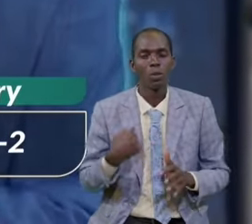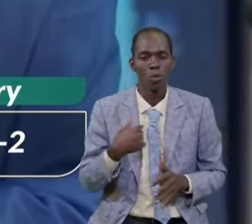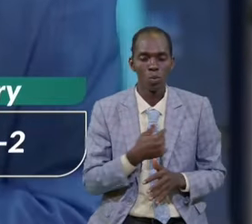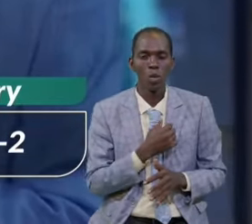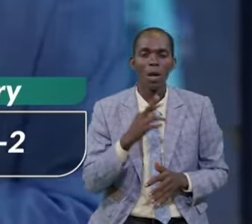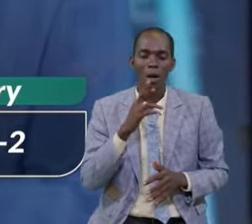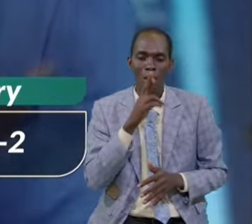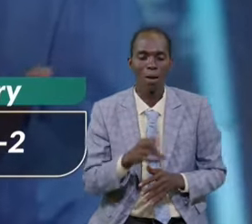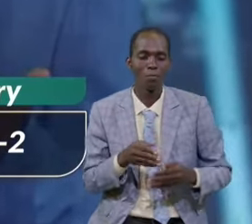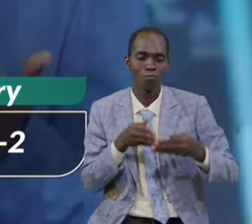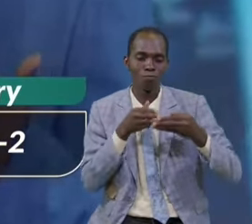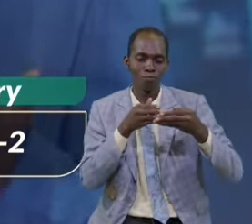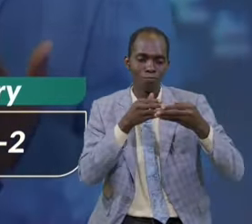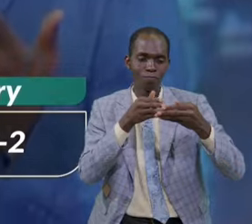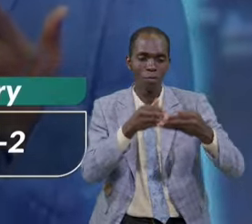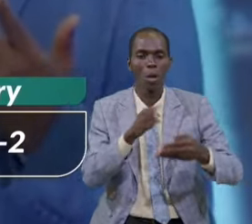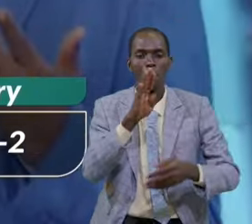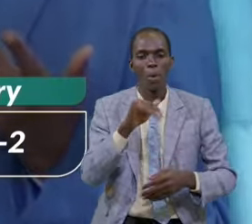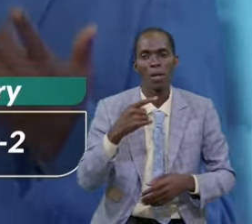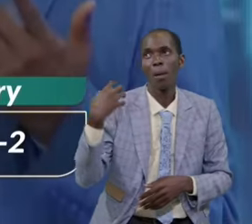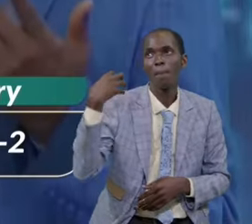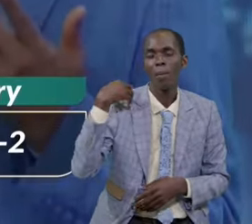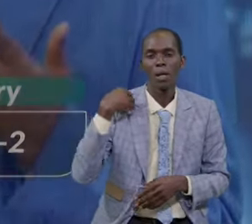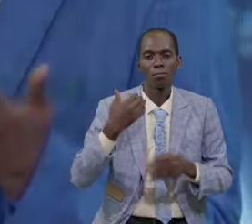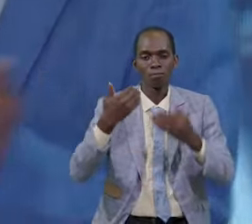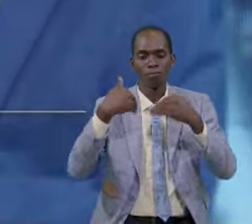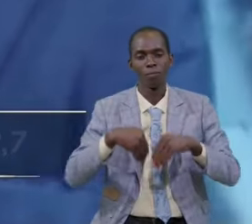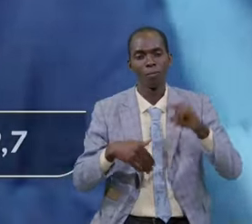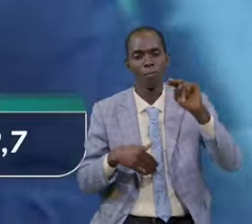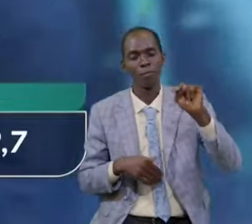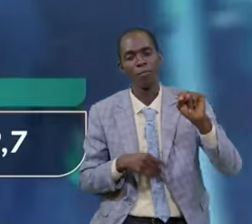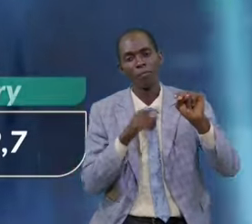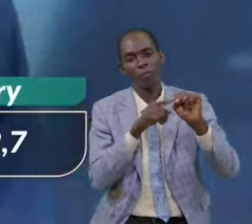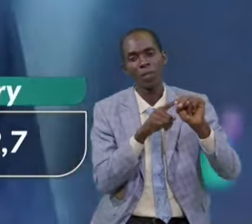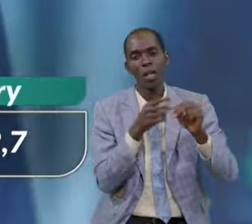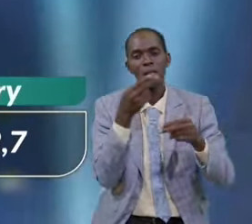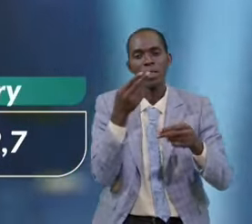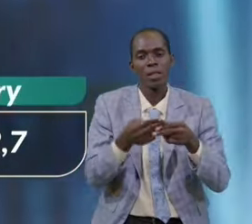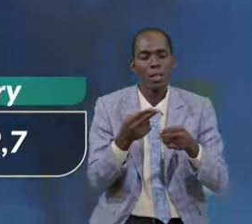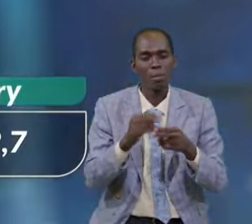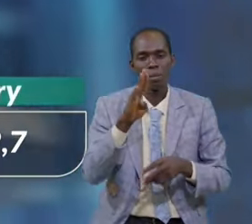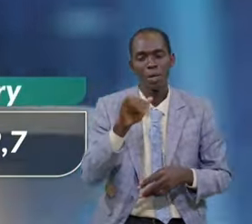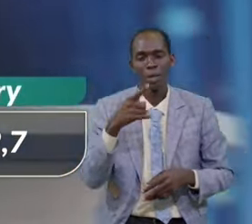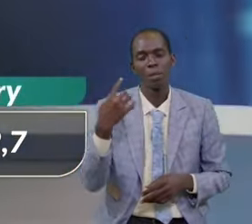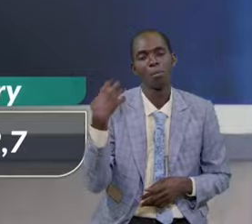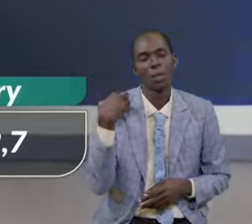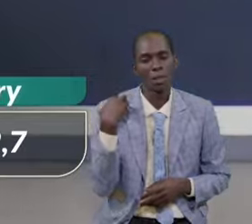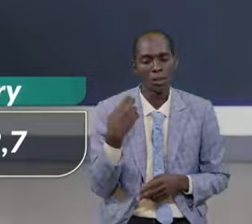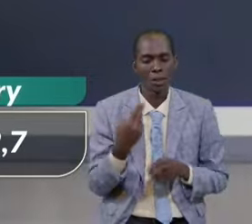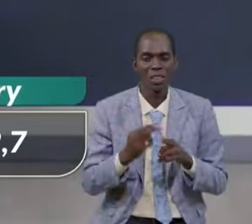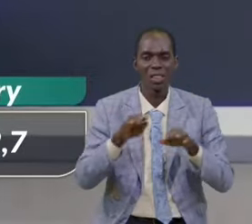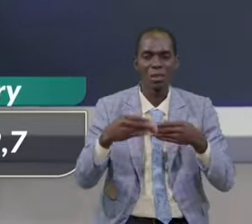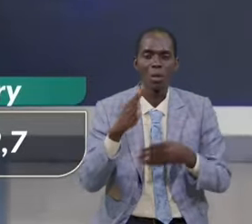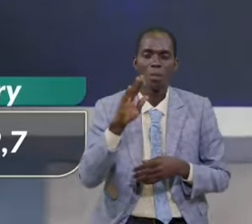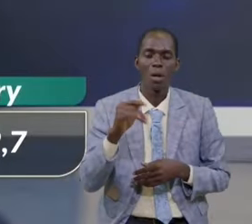sommes guidés par le Maître. N. Nommé par le maître. Nommé